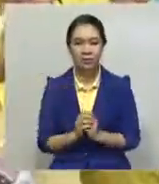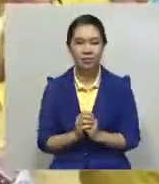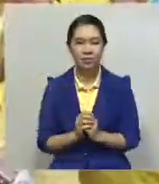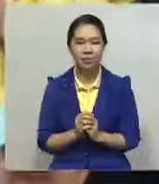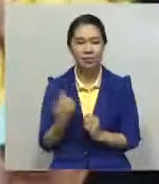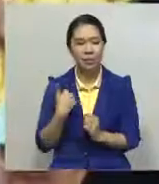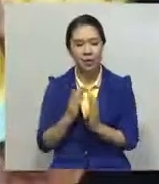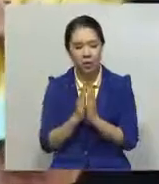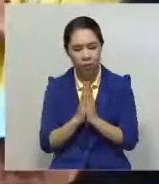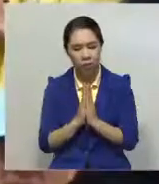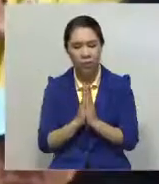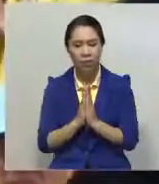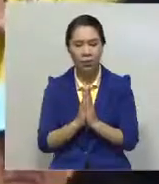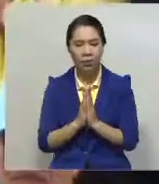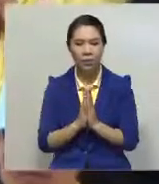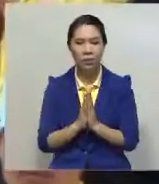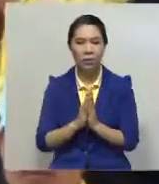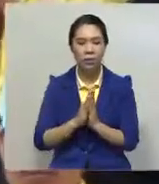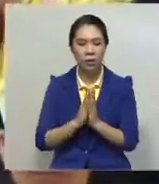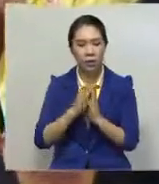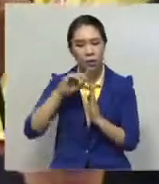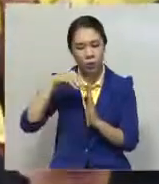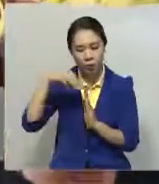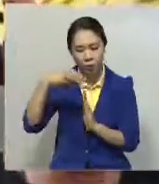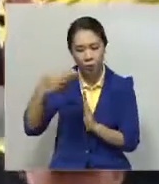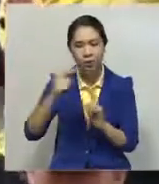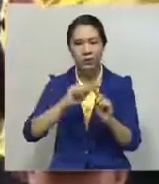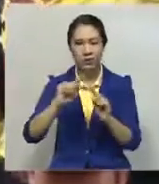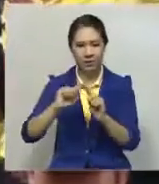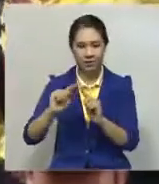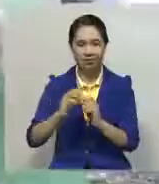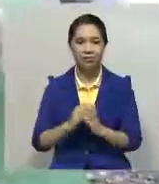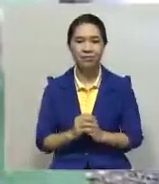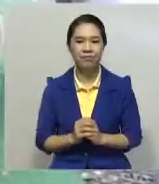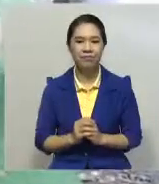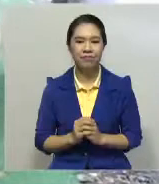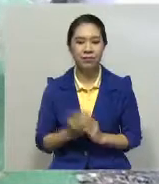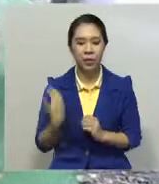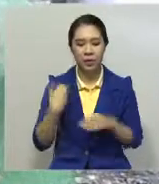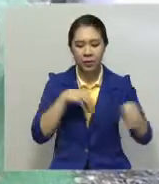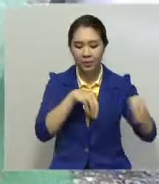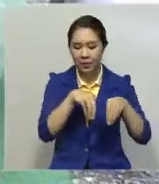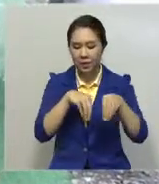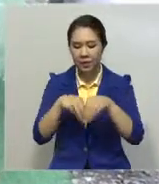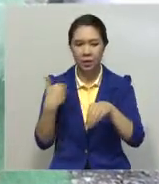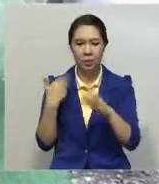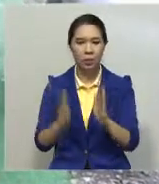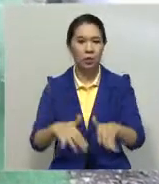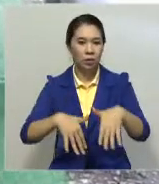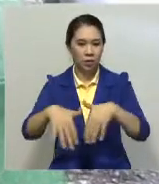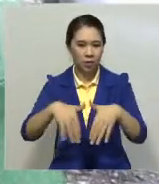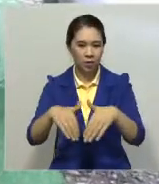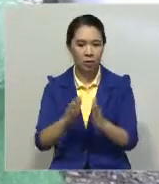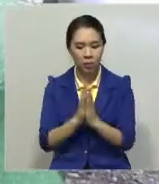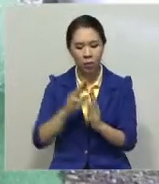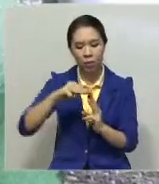4พิธีเจริญพระพุทธมนต์และสวดมาติกาบังสกุลนอกจากนี้บริเวณโดยรอบนะครับยังมีประชาชนนำตุงและธูปเทียน